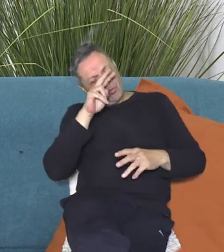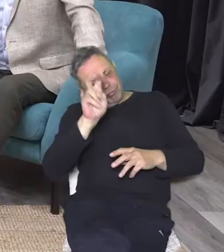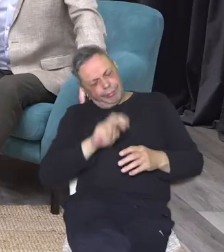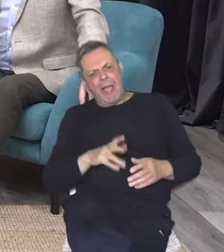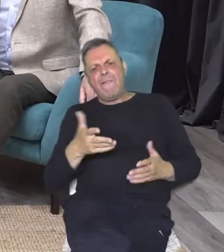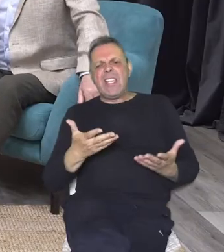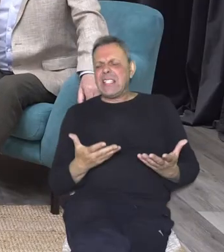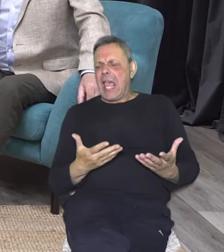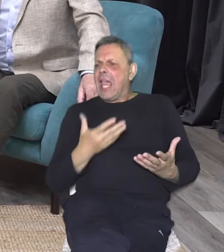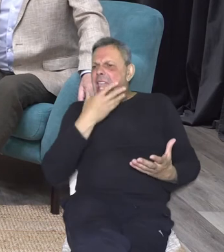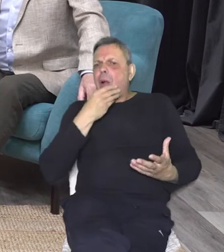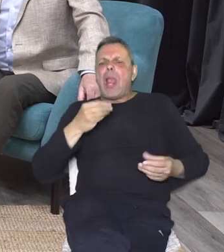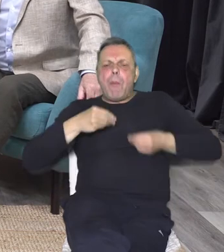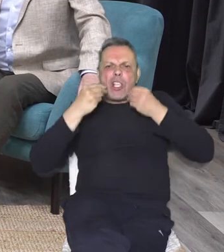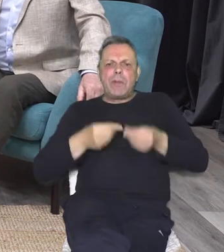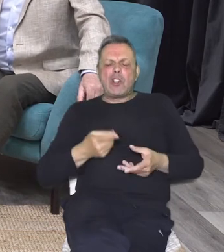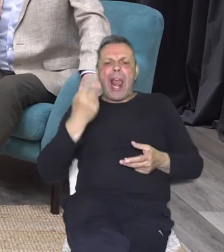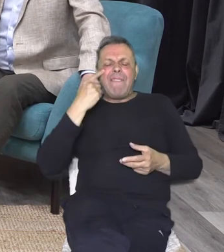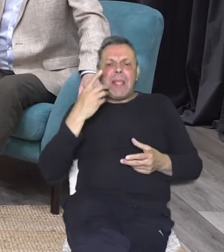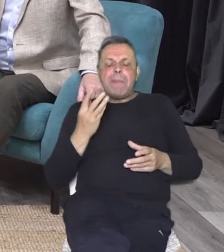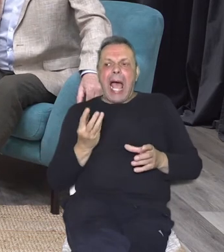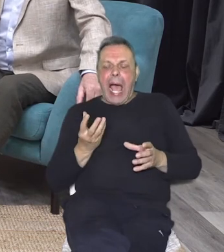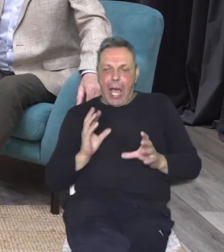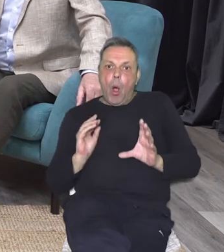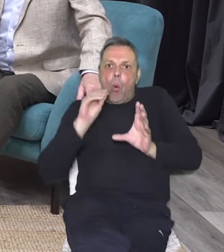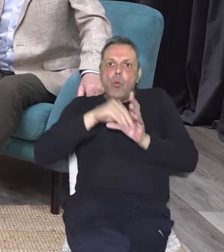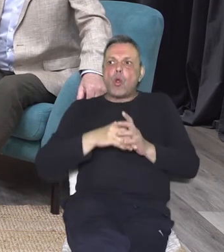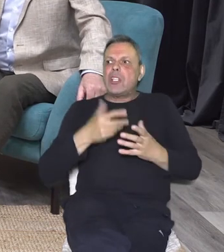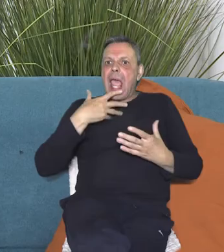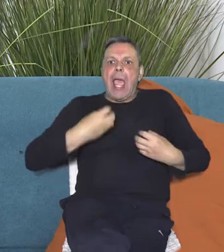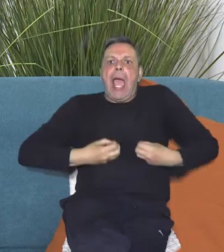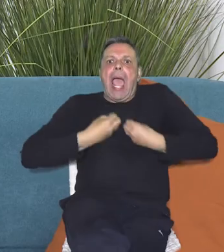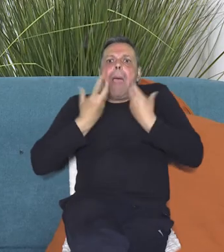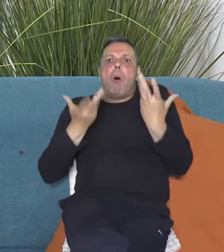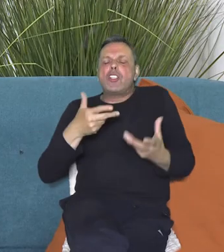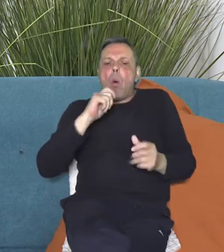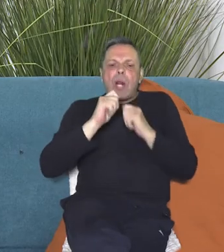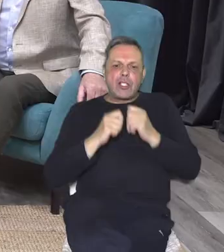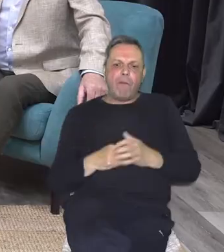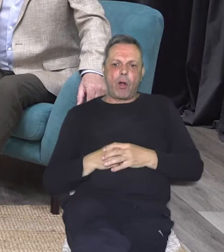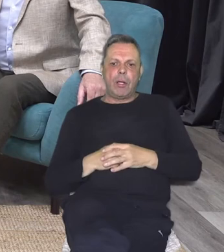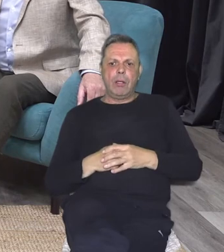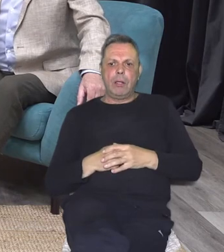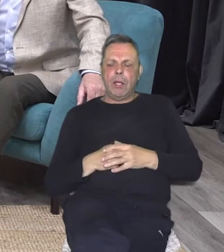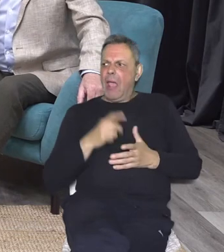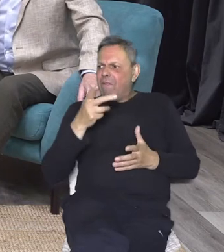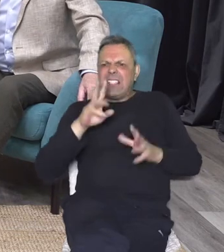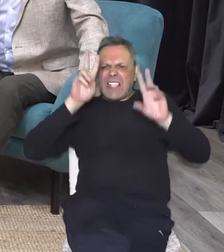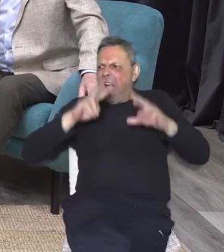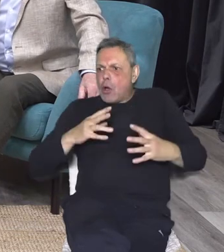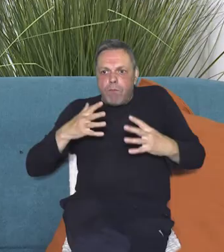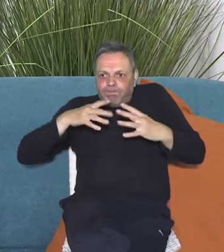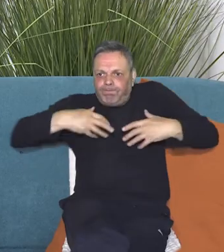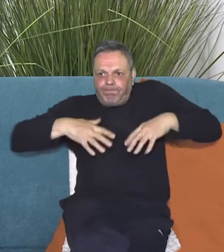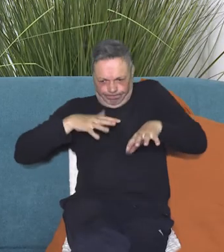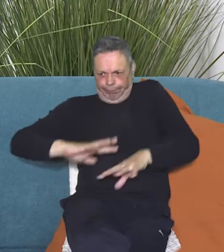djela. Toliko ste životno to ispričali, ali vidim da unosite emocije u taj razgovor. Što ste to toliko saživjeli